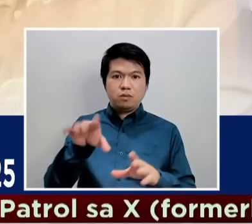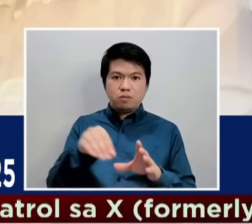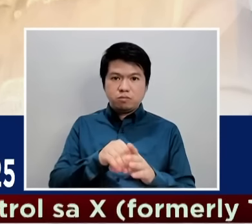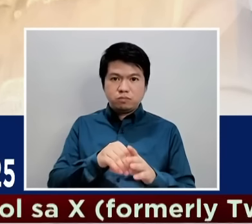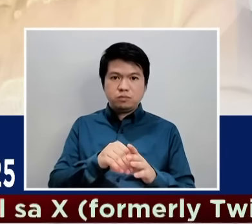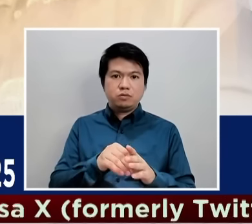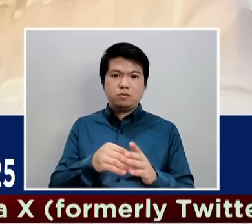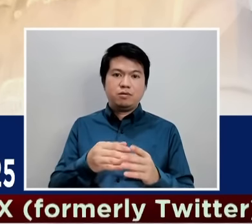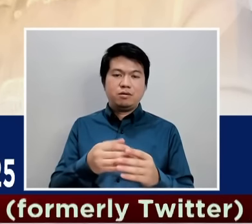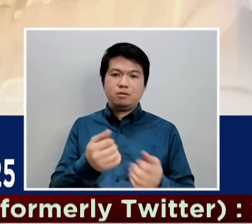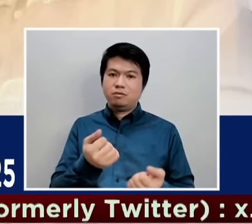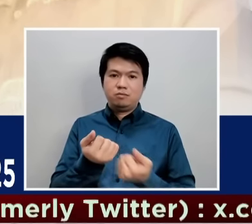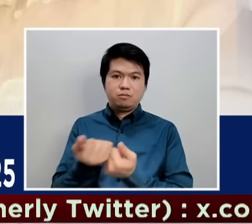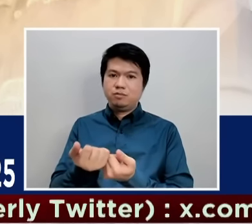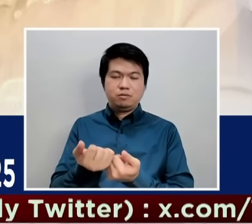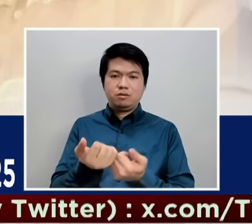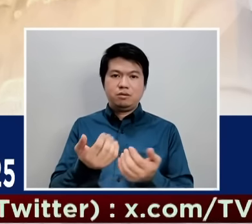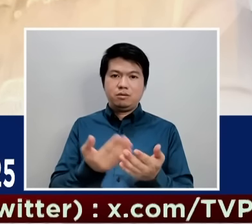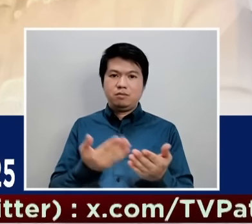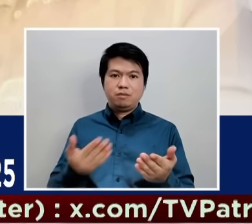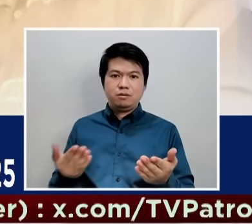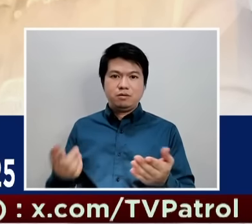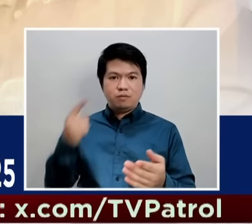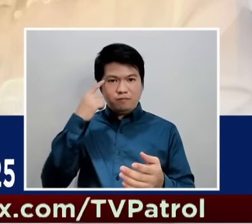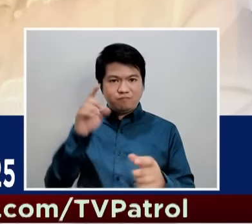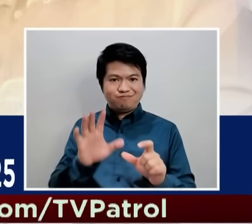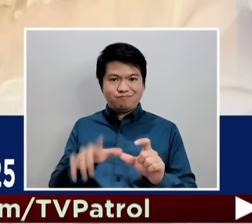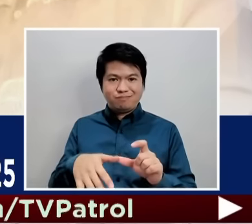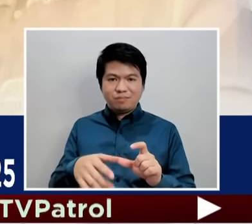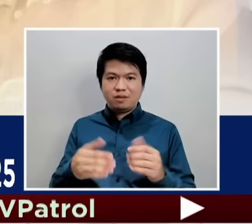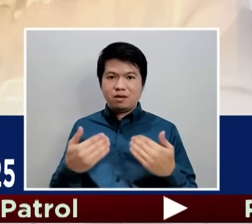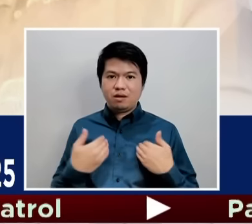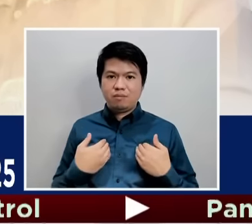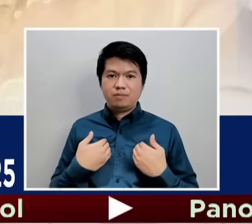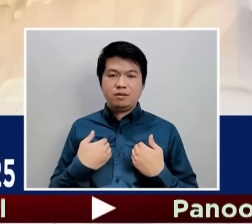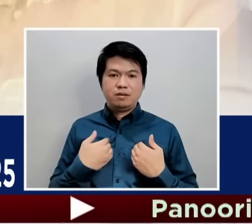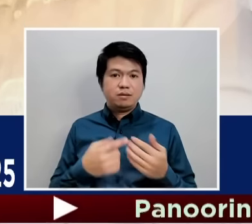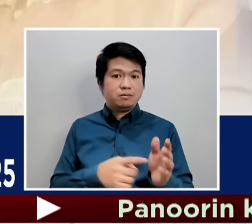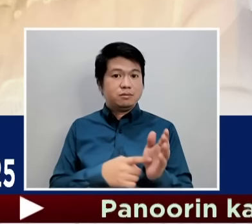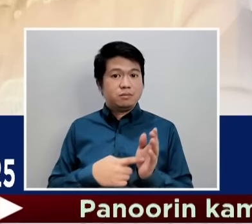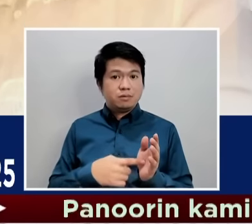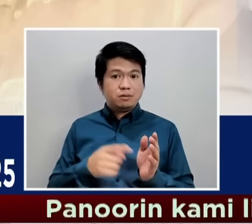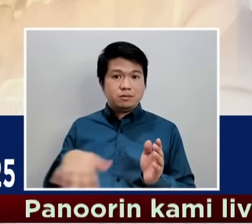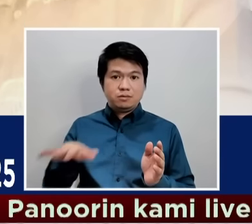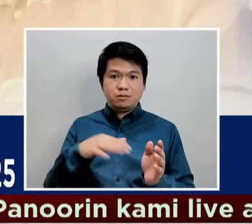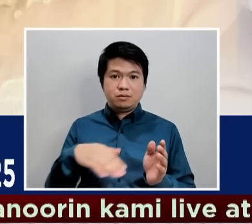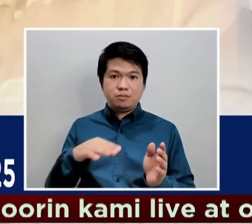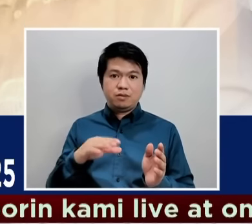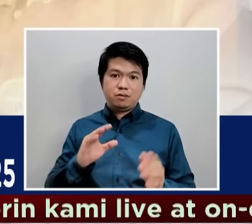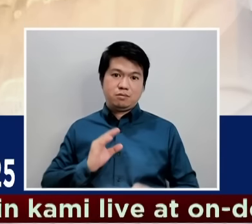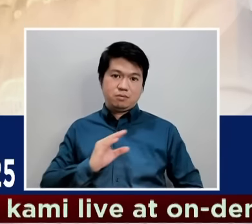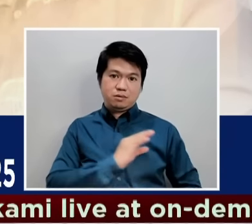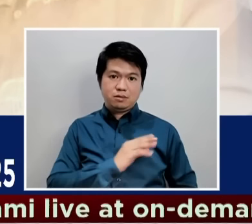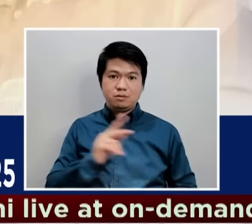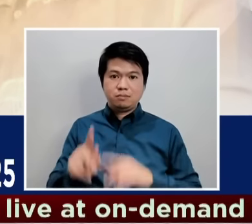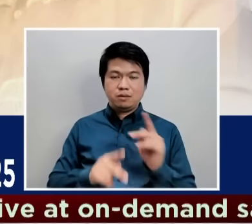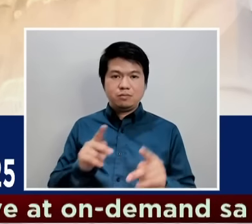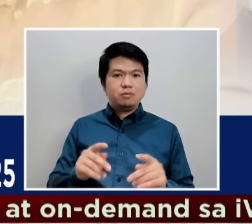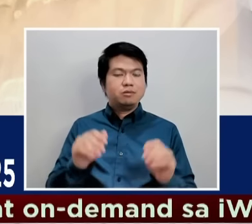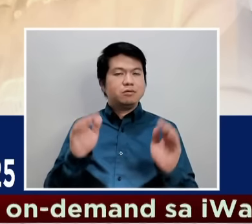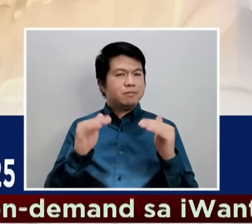devices. And ganun pa rin, meron din pong mga request ang ating mga Congress people na sana po ay ma-include na